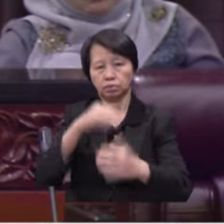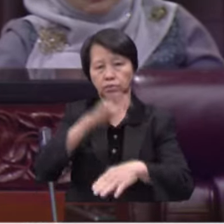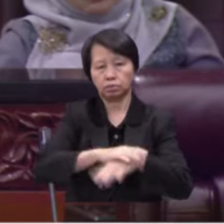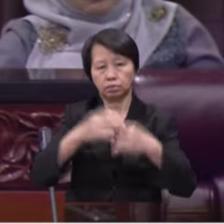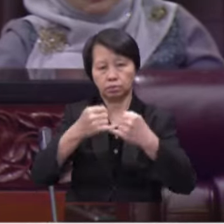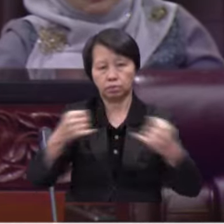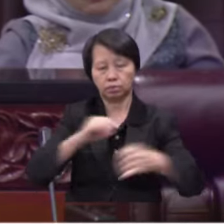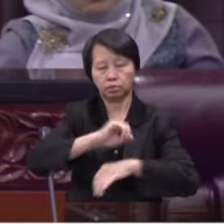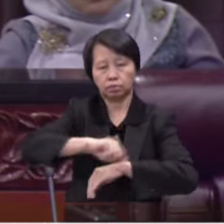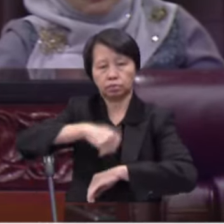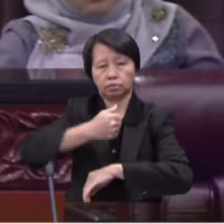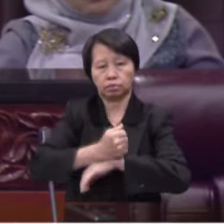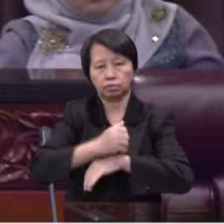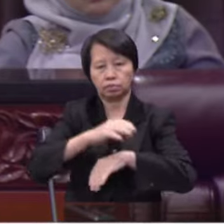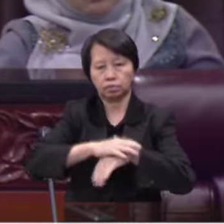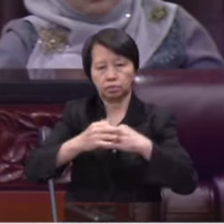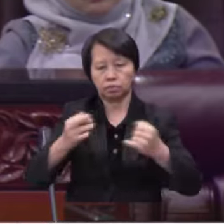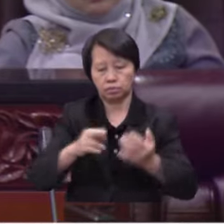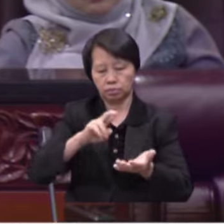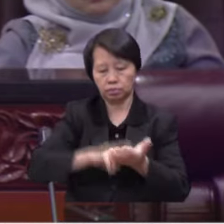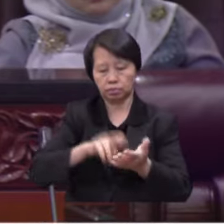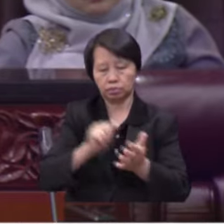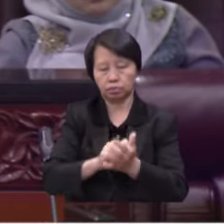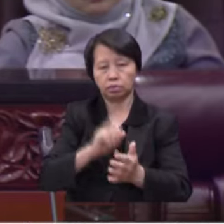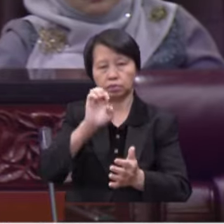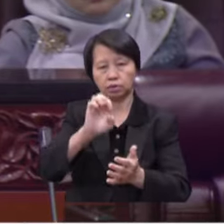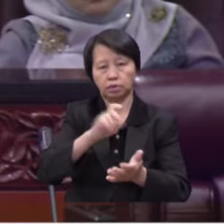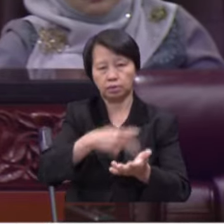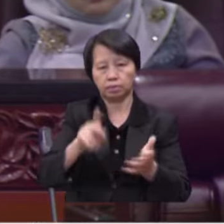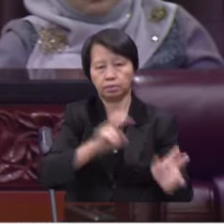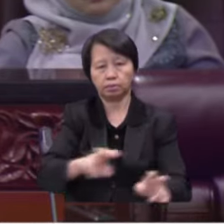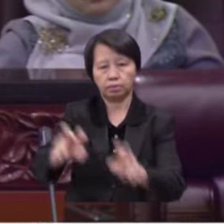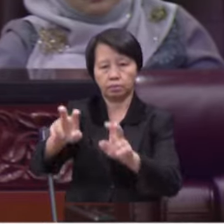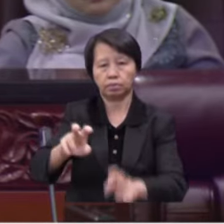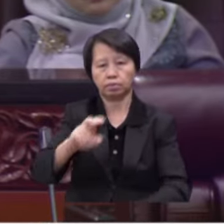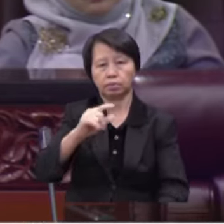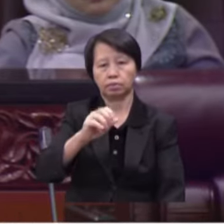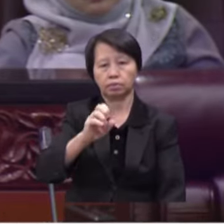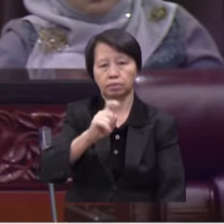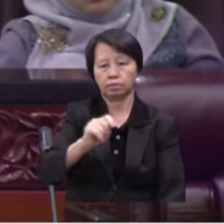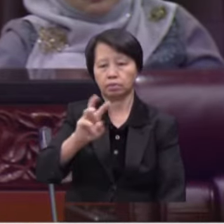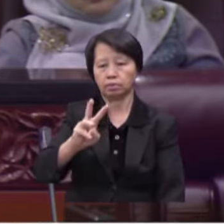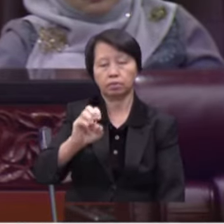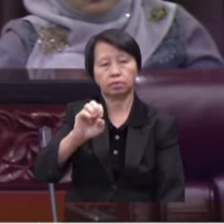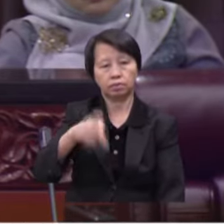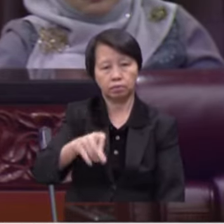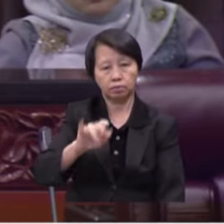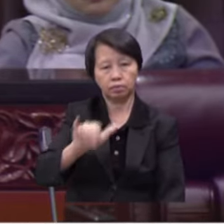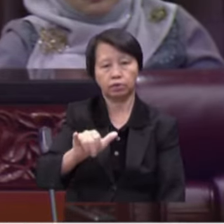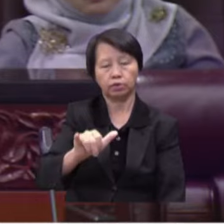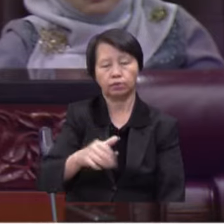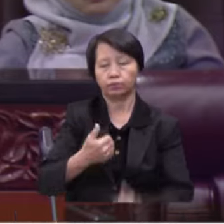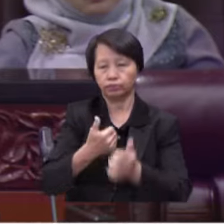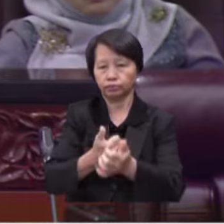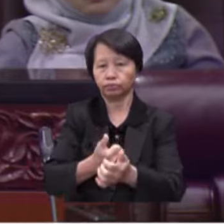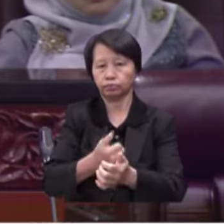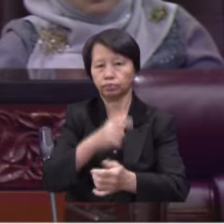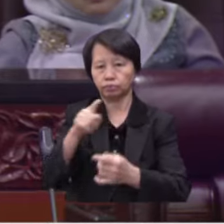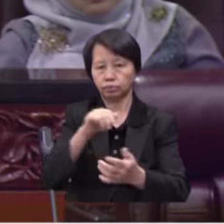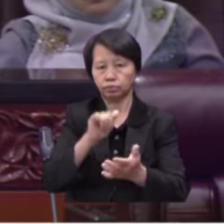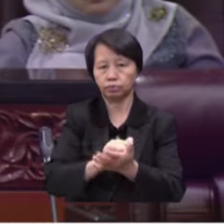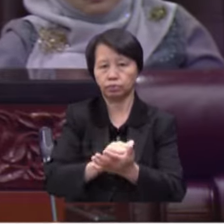appointment system Gateway merujuk kepada soal LAN yang berhomat sinetron berhubungan